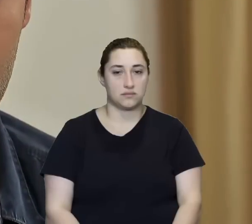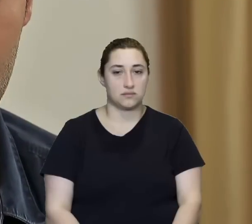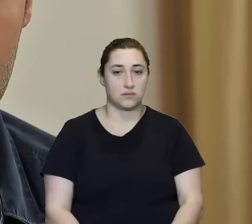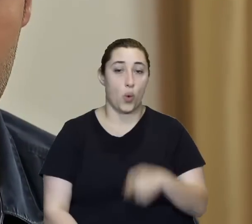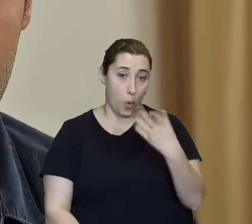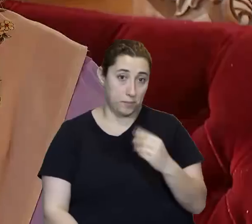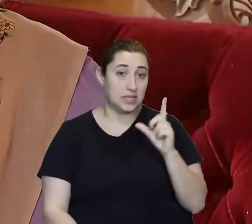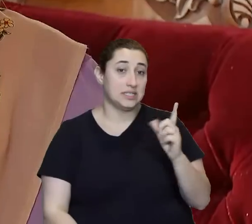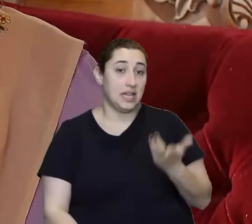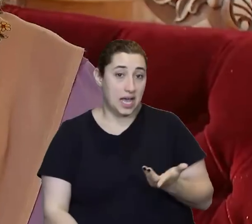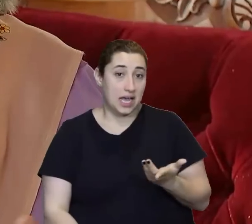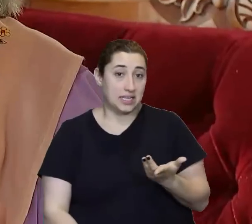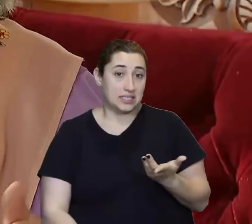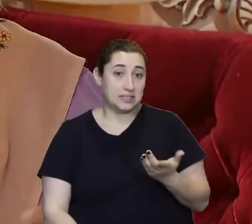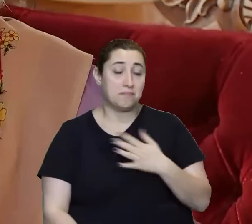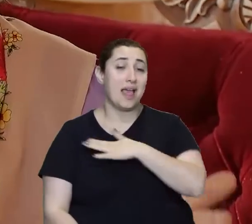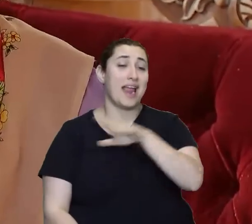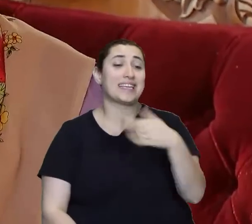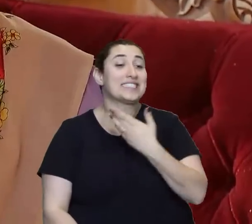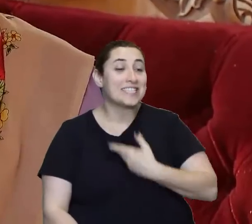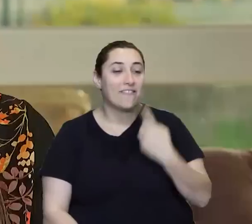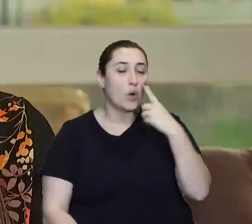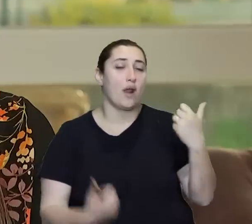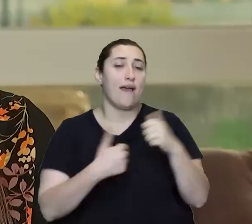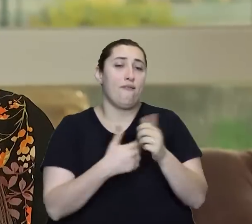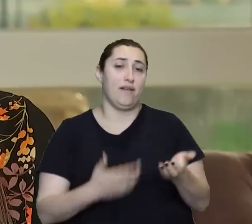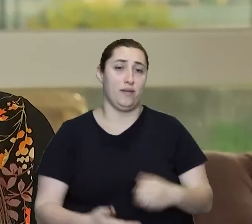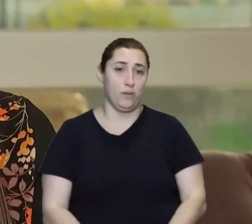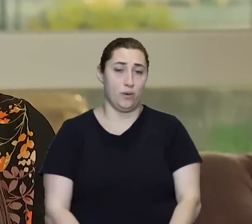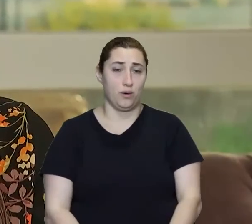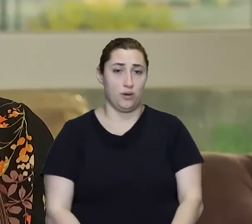Öyle olacak tabii. Artık herkes severek evleniyor.